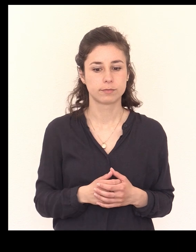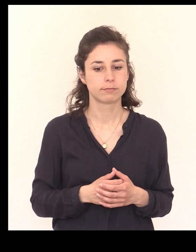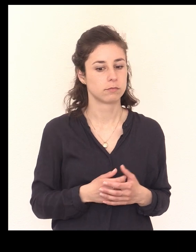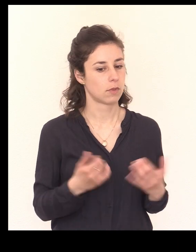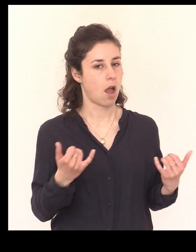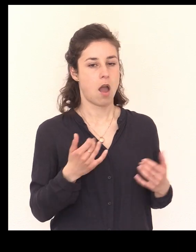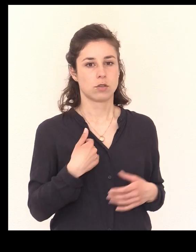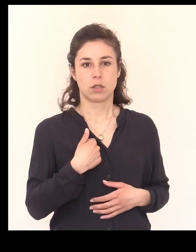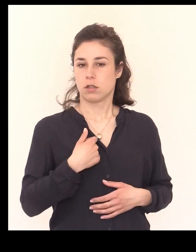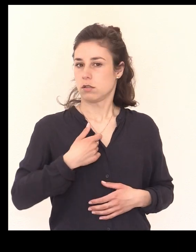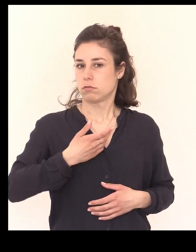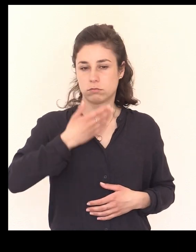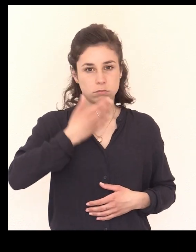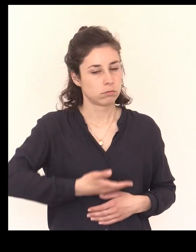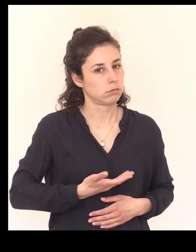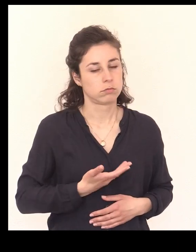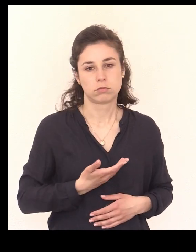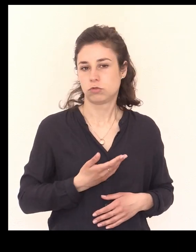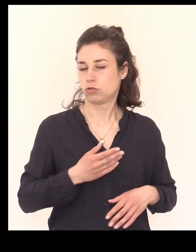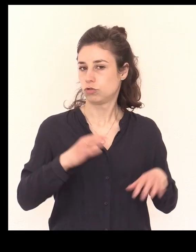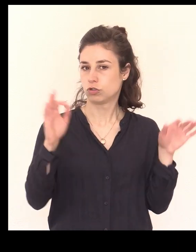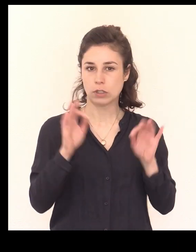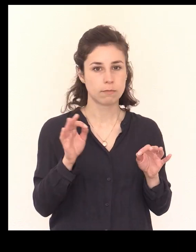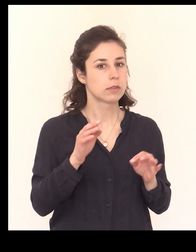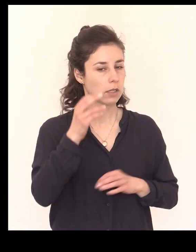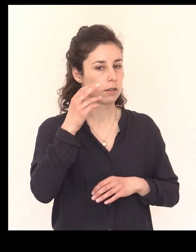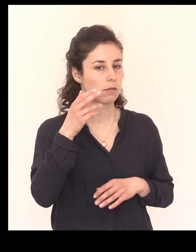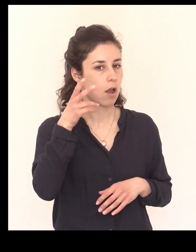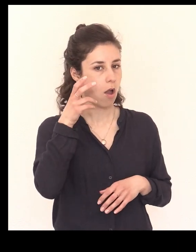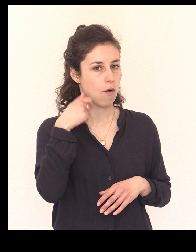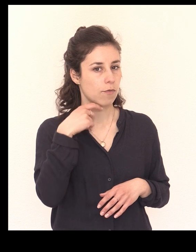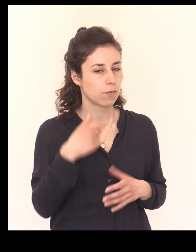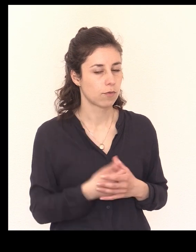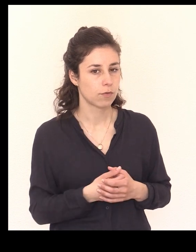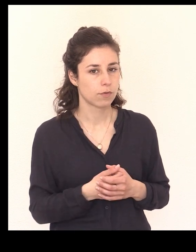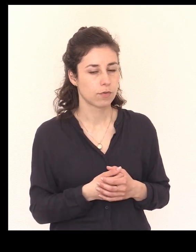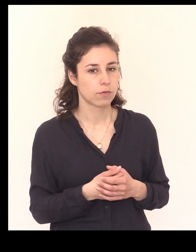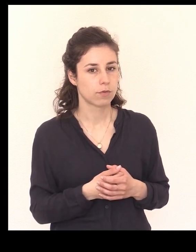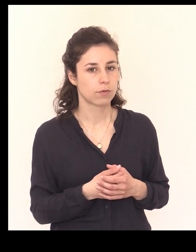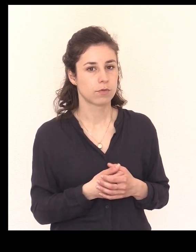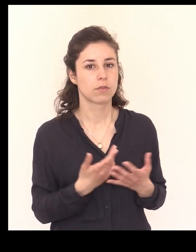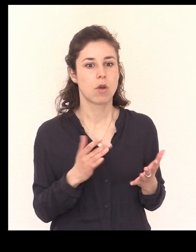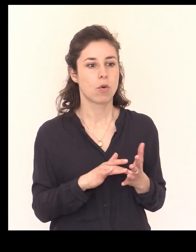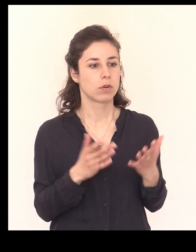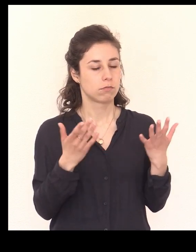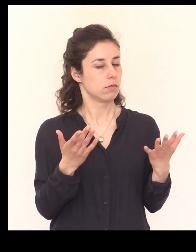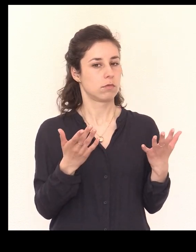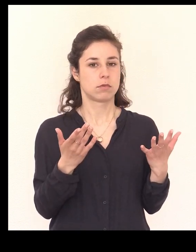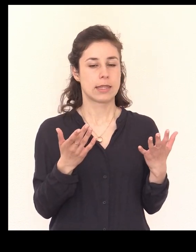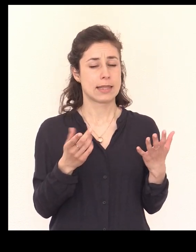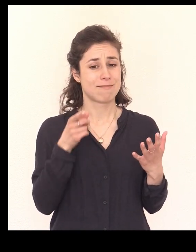absolut geschockt, als ich diese Mitschnitte mir angehört habe, weil es ist